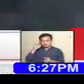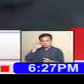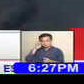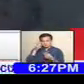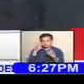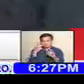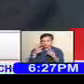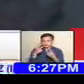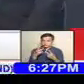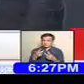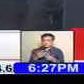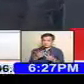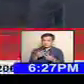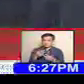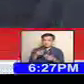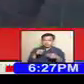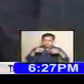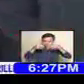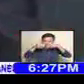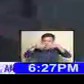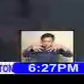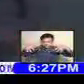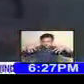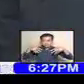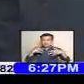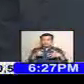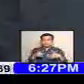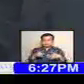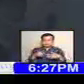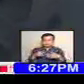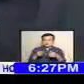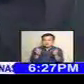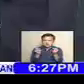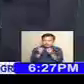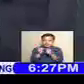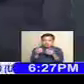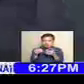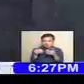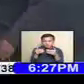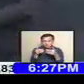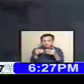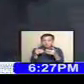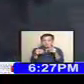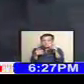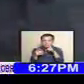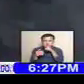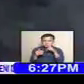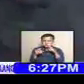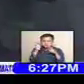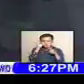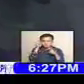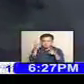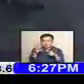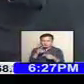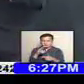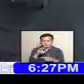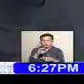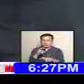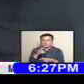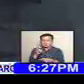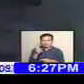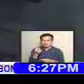Kita mo, sa graph na to, napakaliit lang ng lamang ni Lenny Robredo kay Bongbong Marcos. Mga